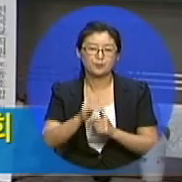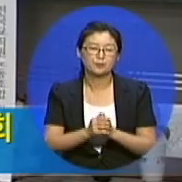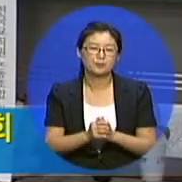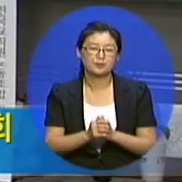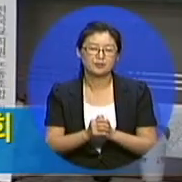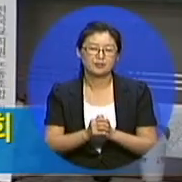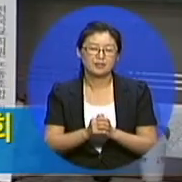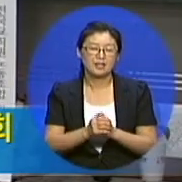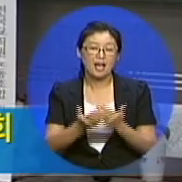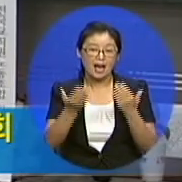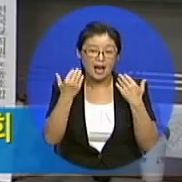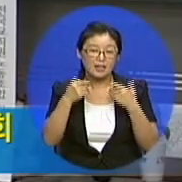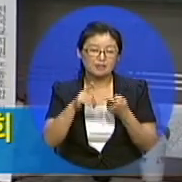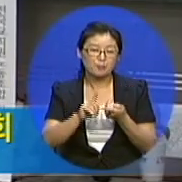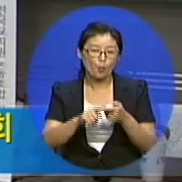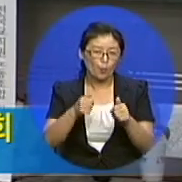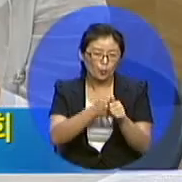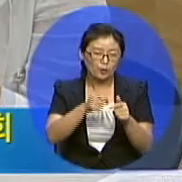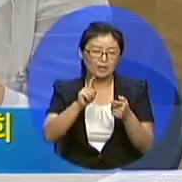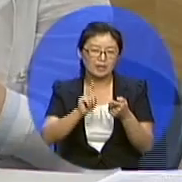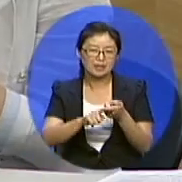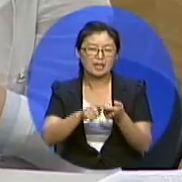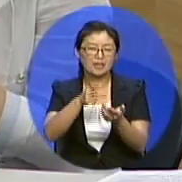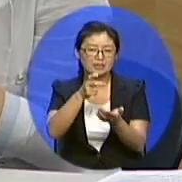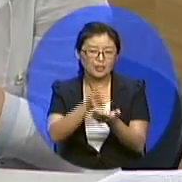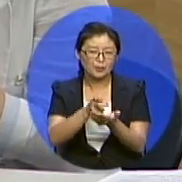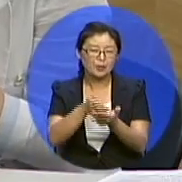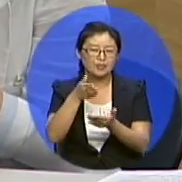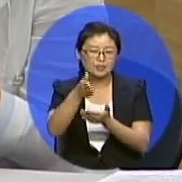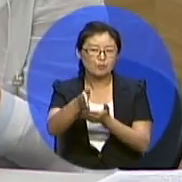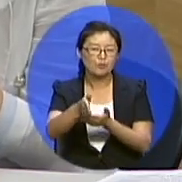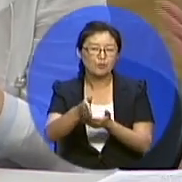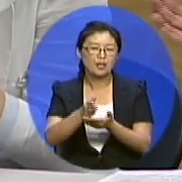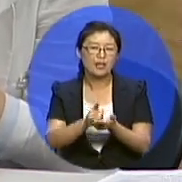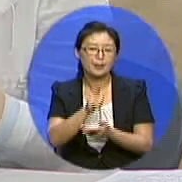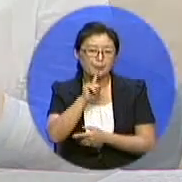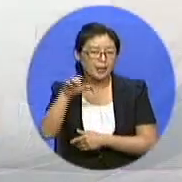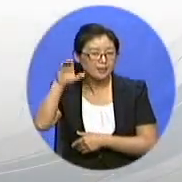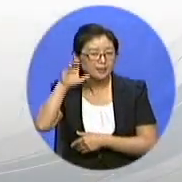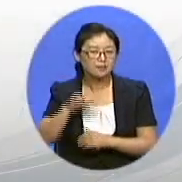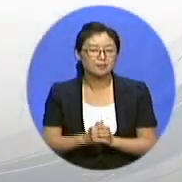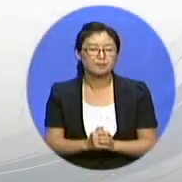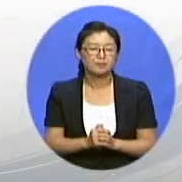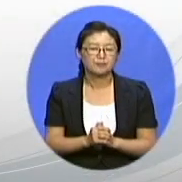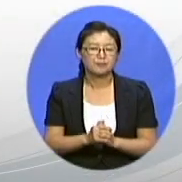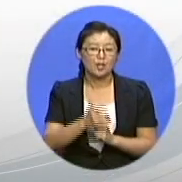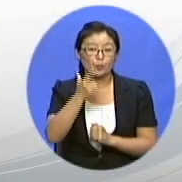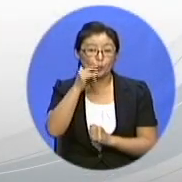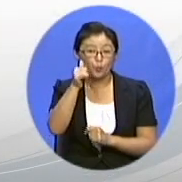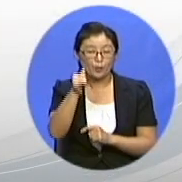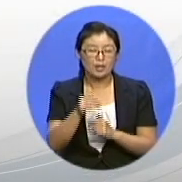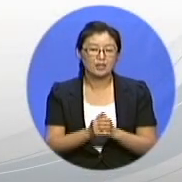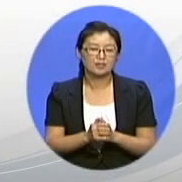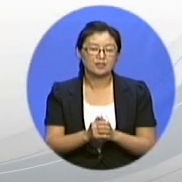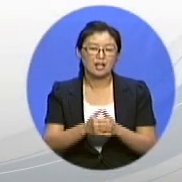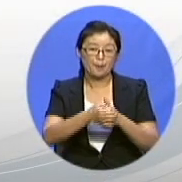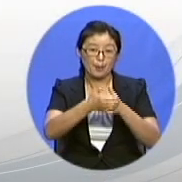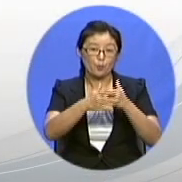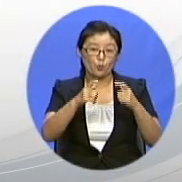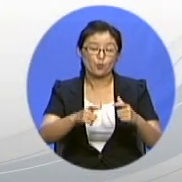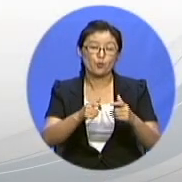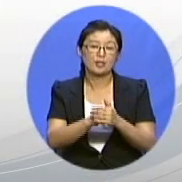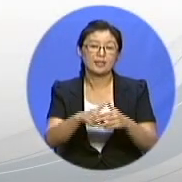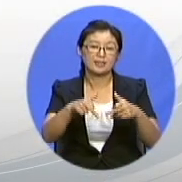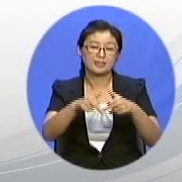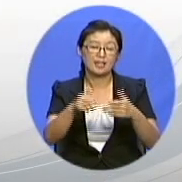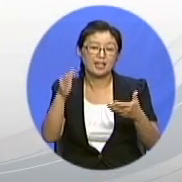장애학생 학교폭력 관련 제도에 관한 전문가들의 의견을 수렴하는 시간을 가졌습니다. 부모회에 따르면 마포구에 사는 장애학생